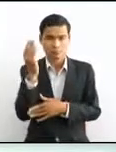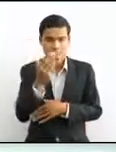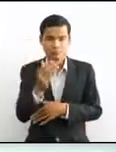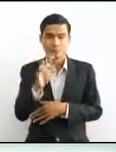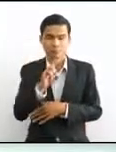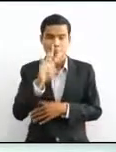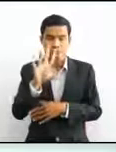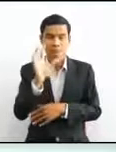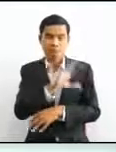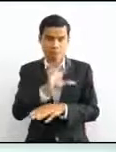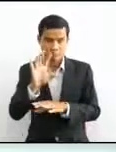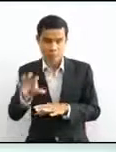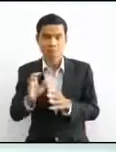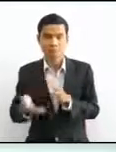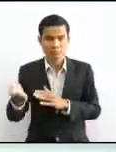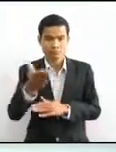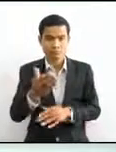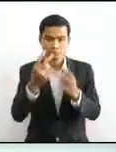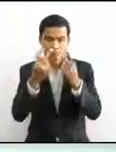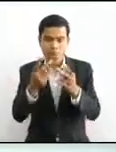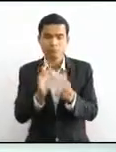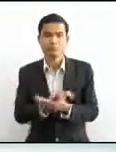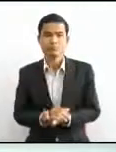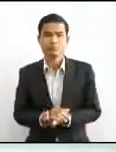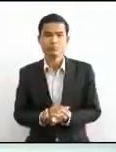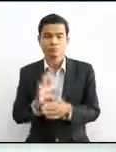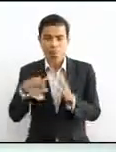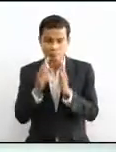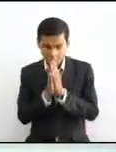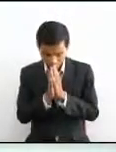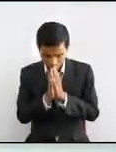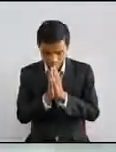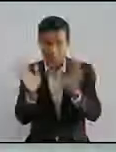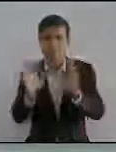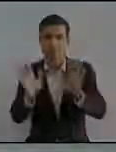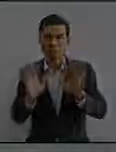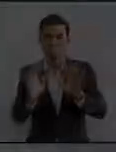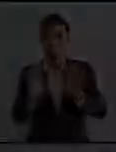phải pram rịt thịnh khai nát con tự ọc nế chà xông ọc cùn.